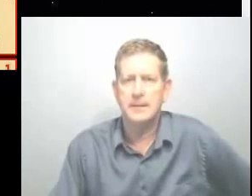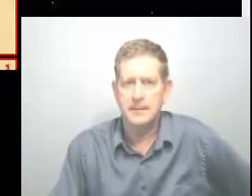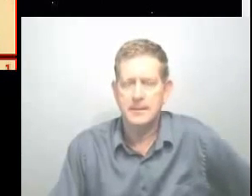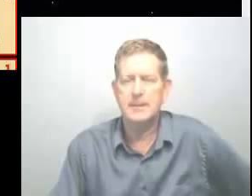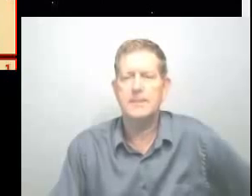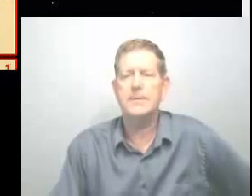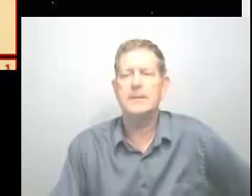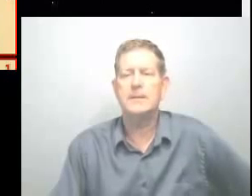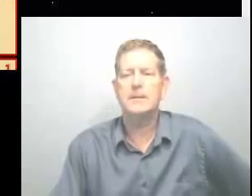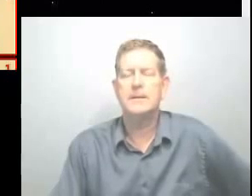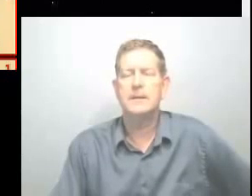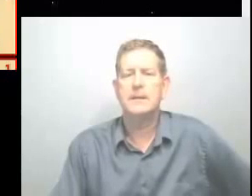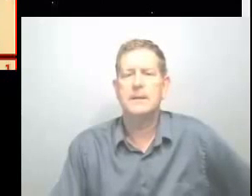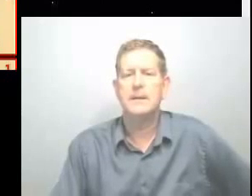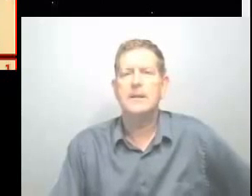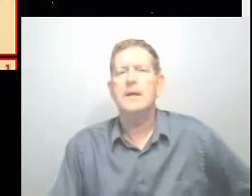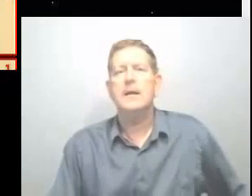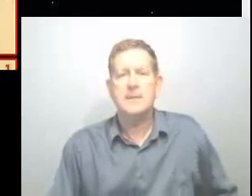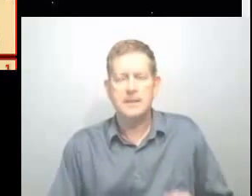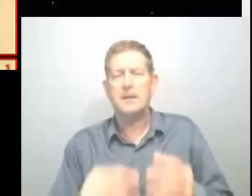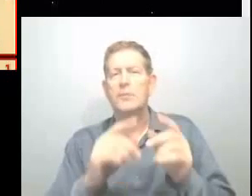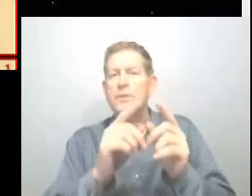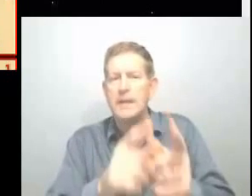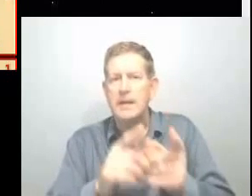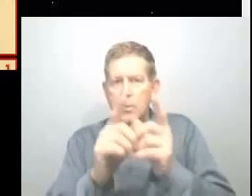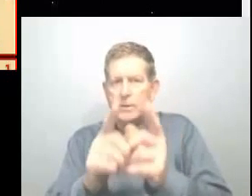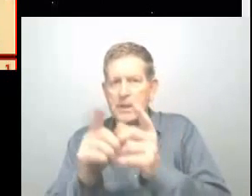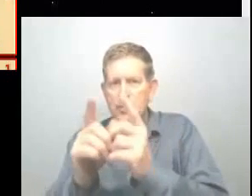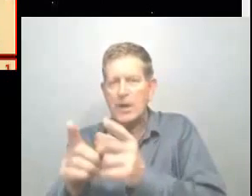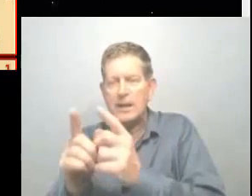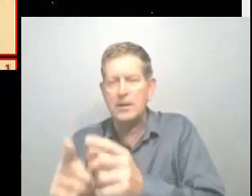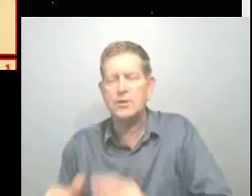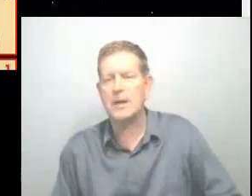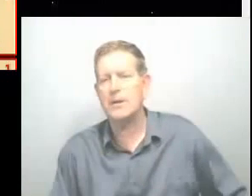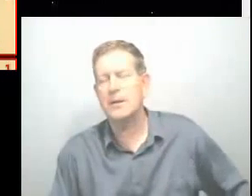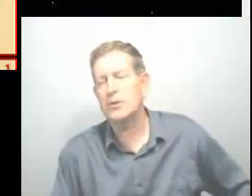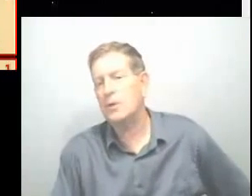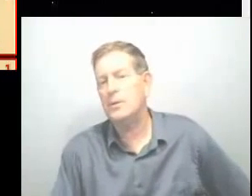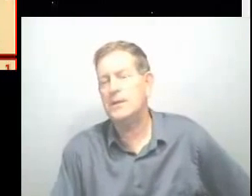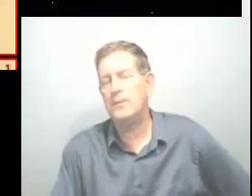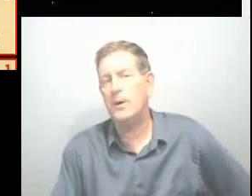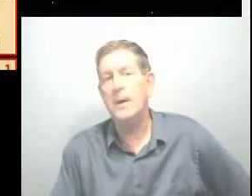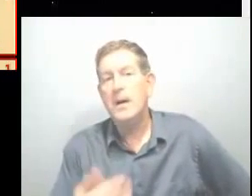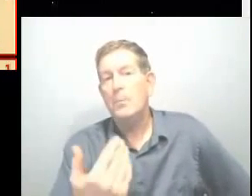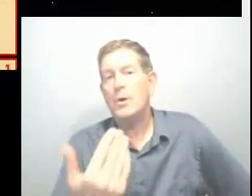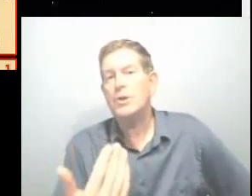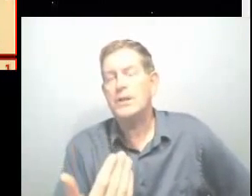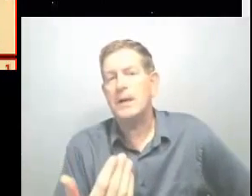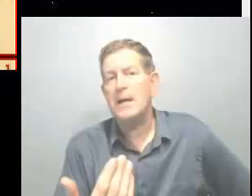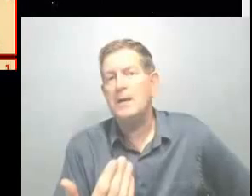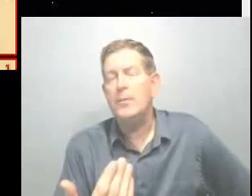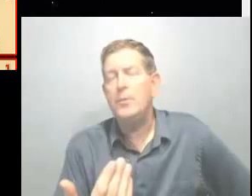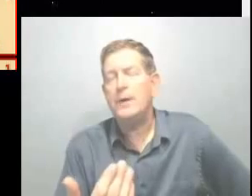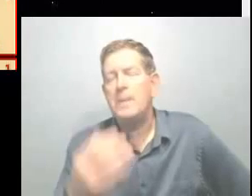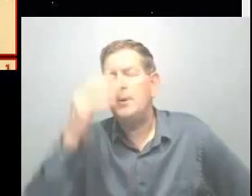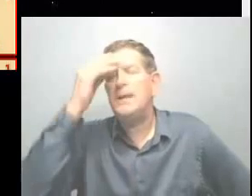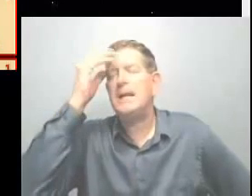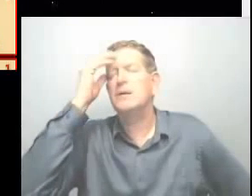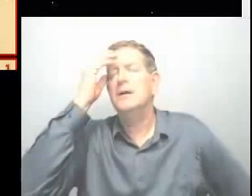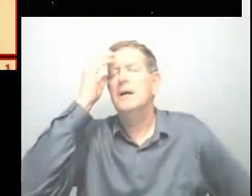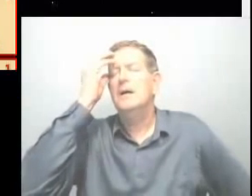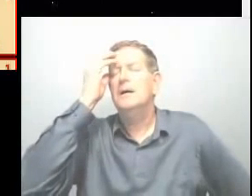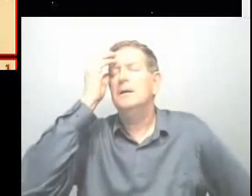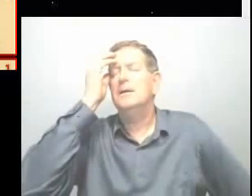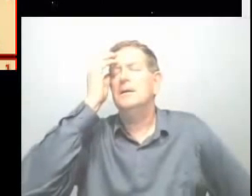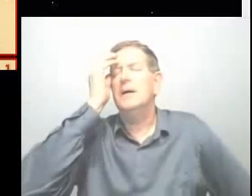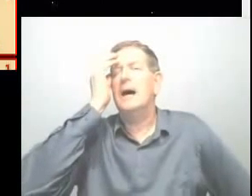Elle habite. Vous habitez. Etc. Donc vous allez écouter chacune de ces formes. Moi je dirais que vous pourriez